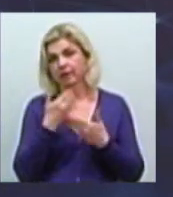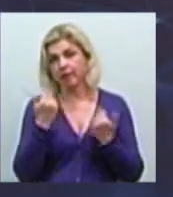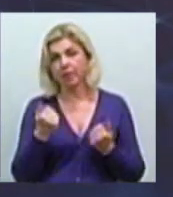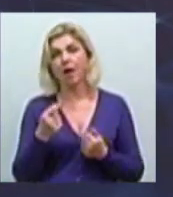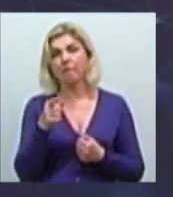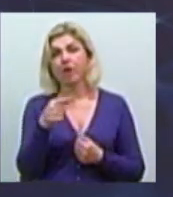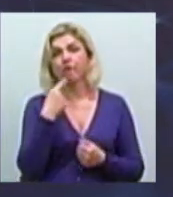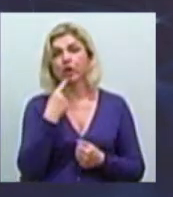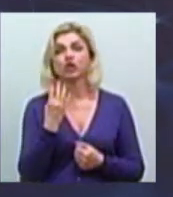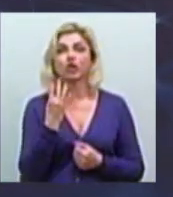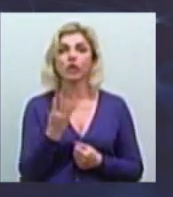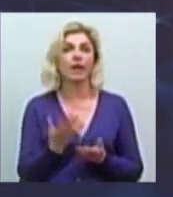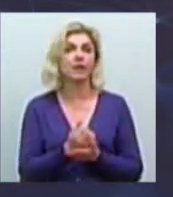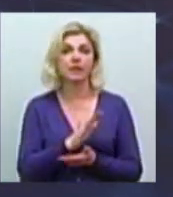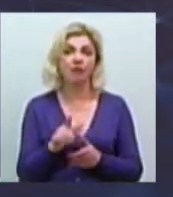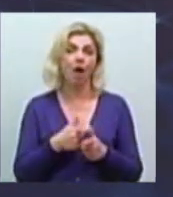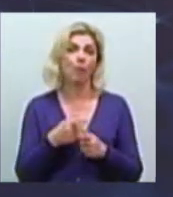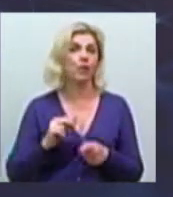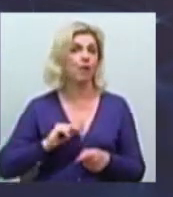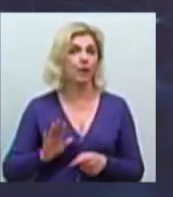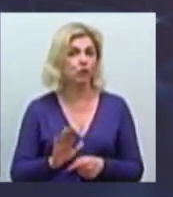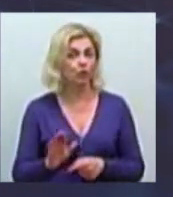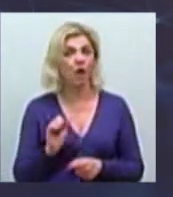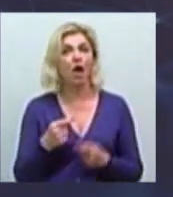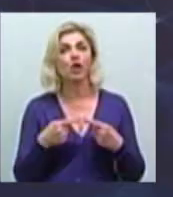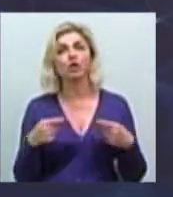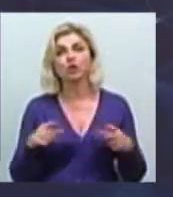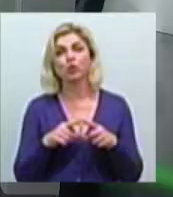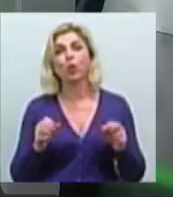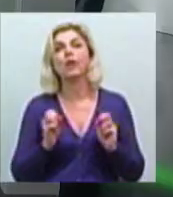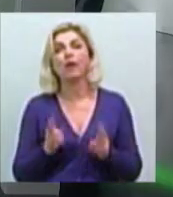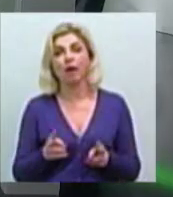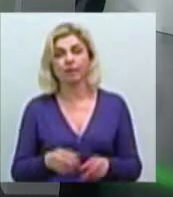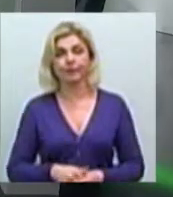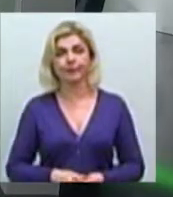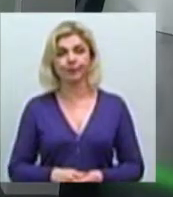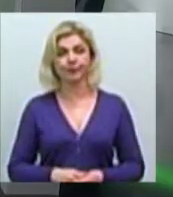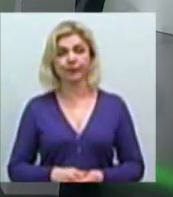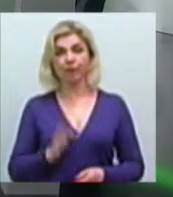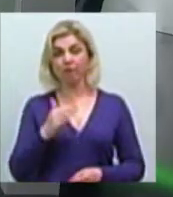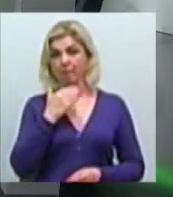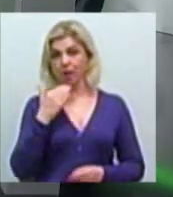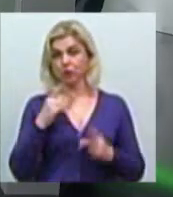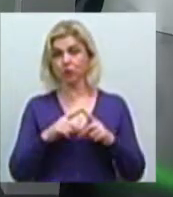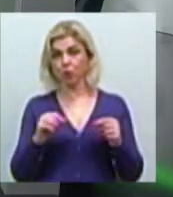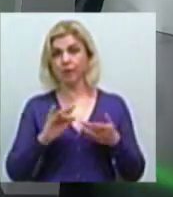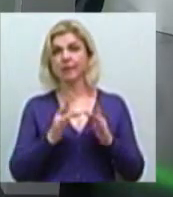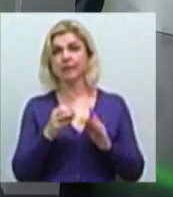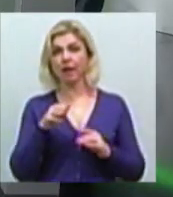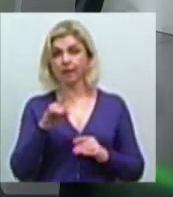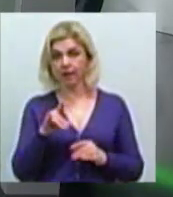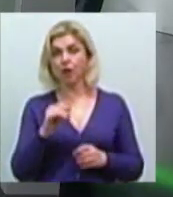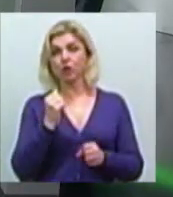4 або не знайшли, або не працювали. А інші школи як? В багатьох школах сайти зроблені